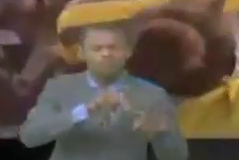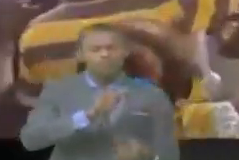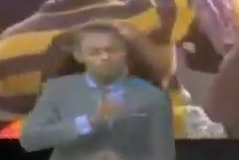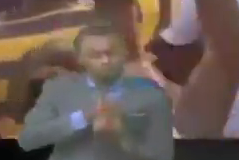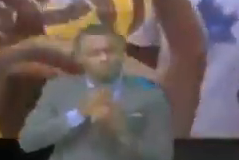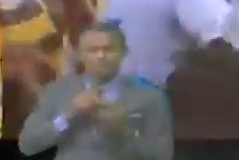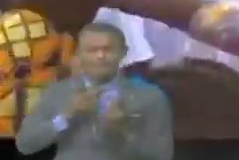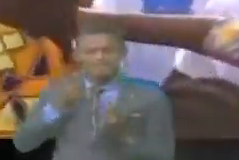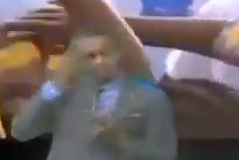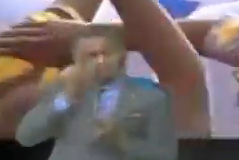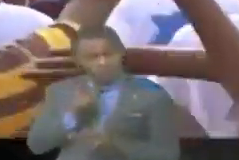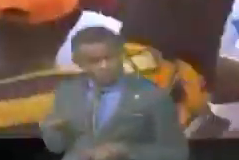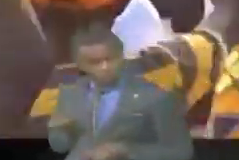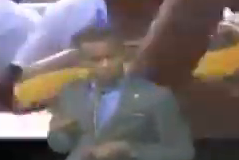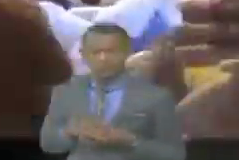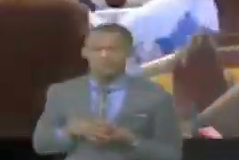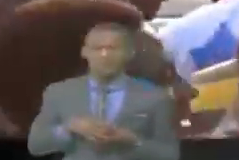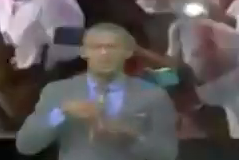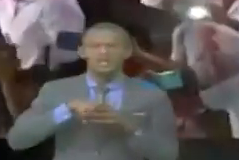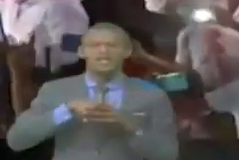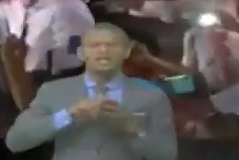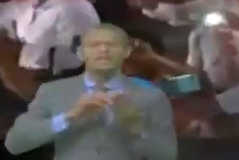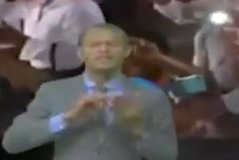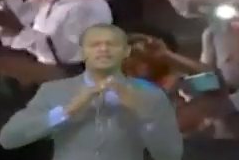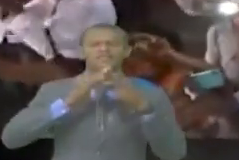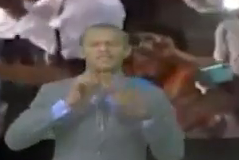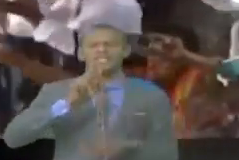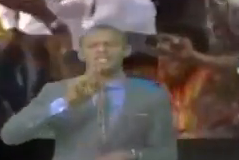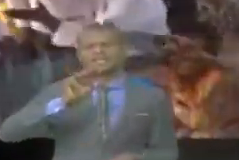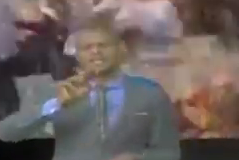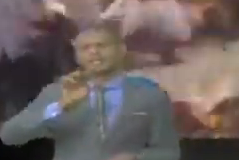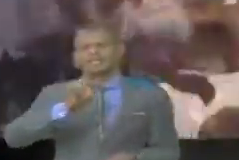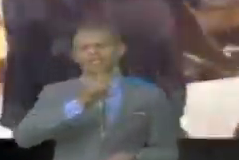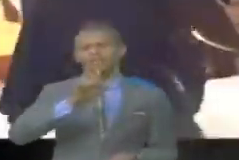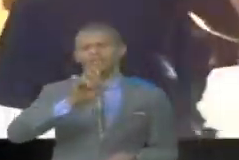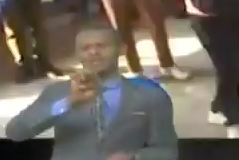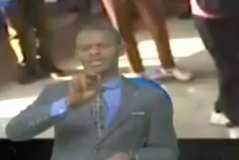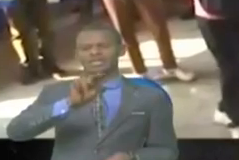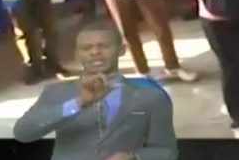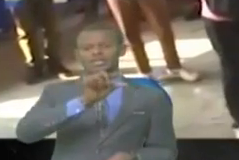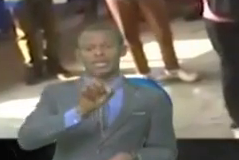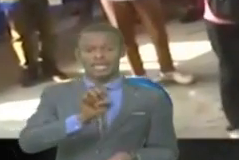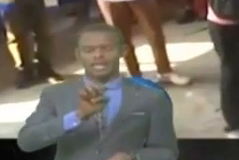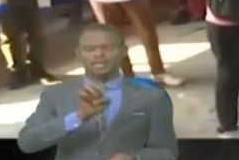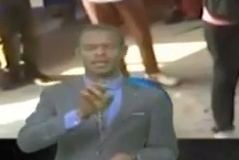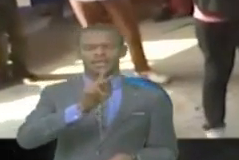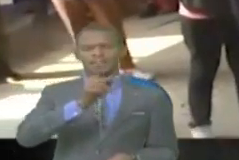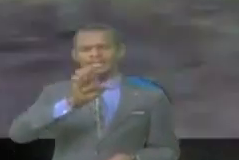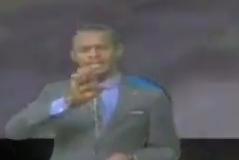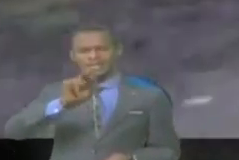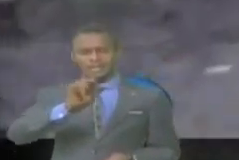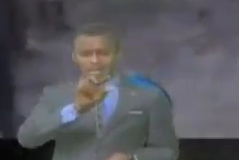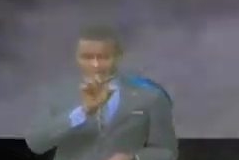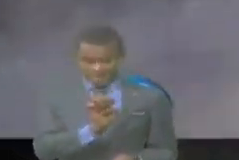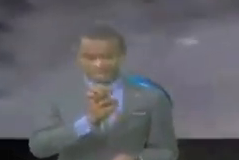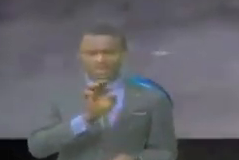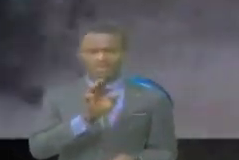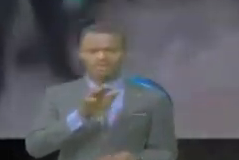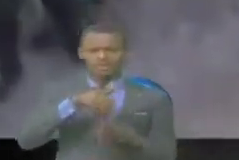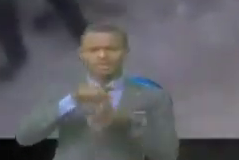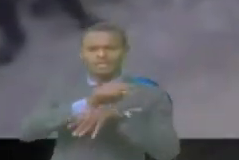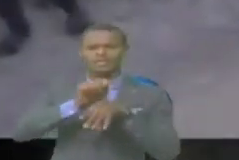provincial. La ville de Kenge, dans le territoire de Kenge notamment, les secteurs de Pelende Nord et Mosamba, dans les territoires de